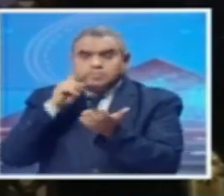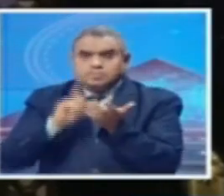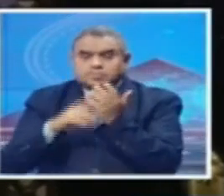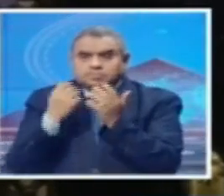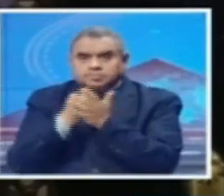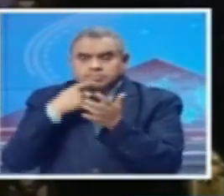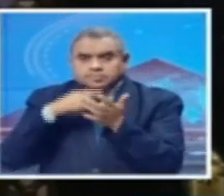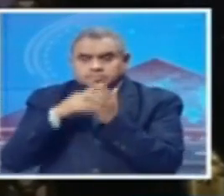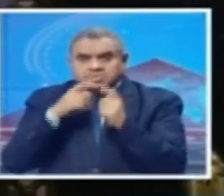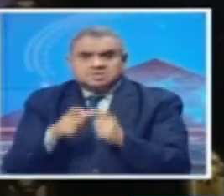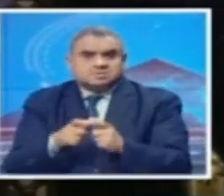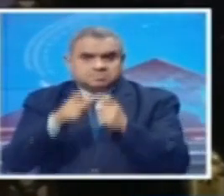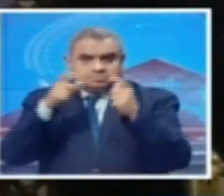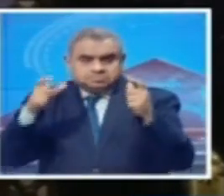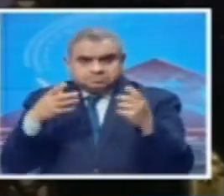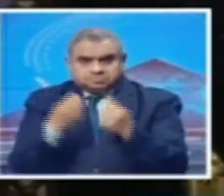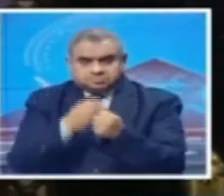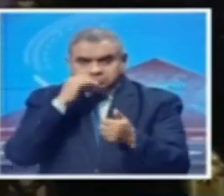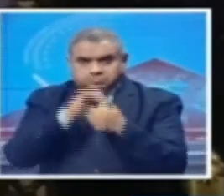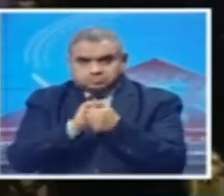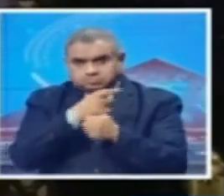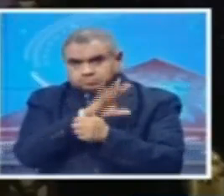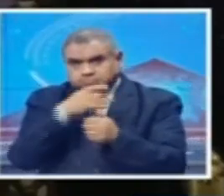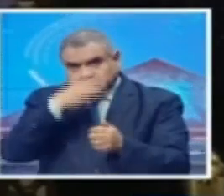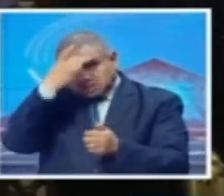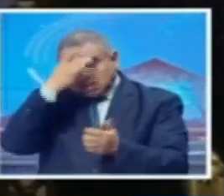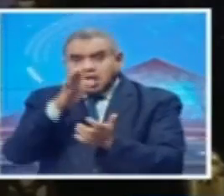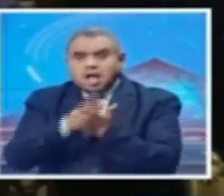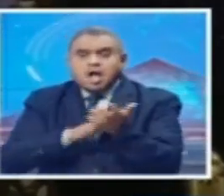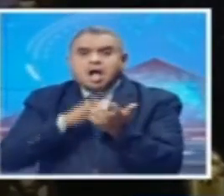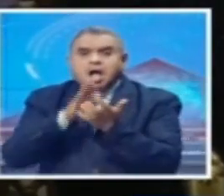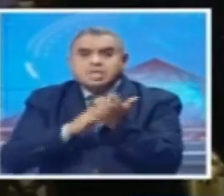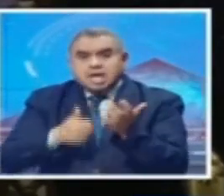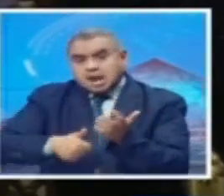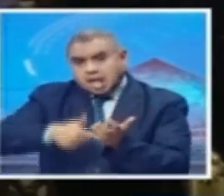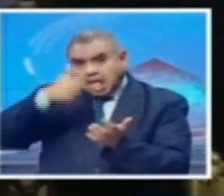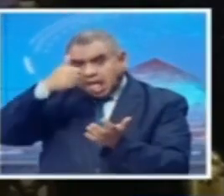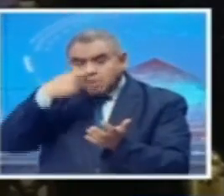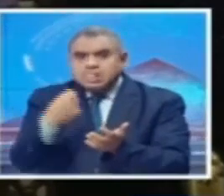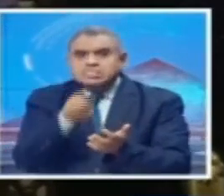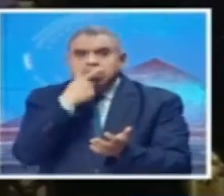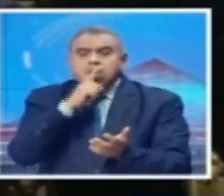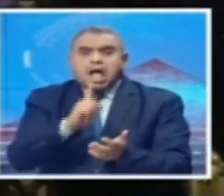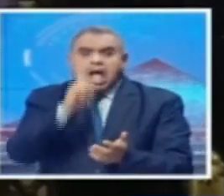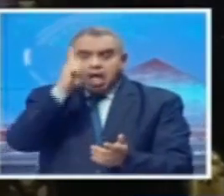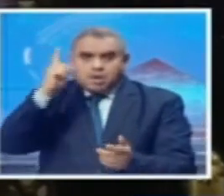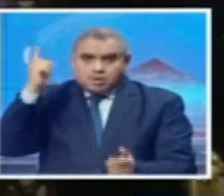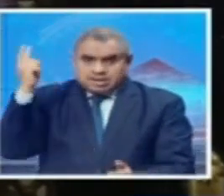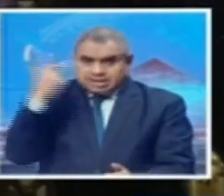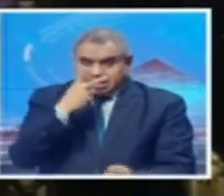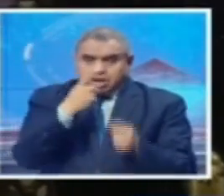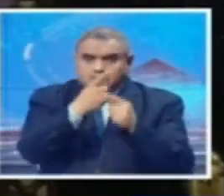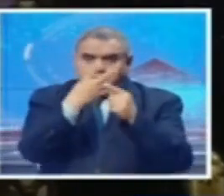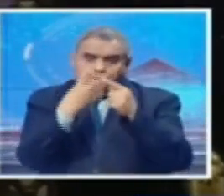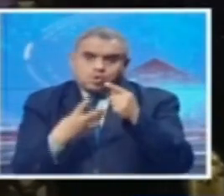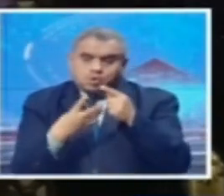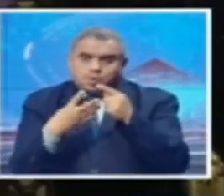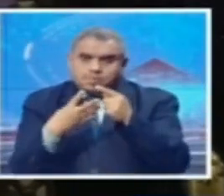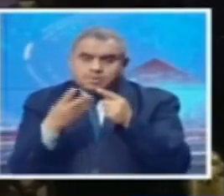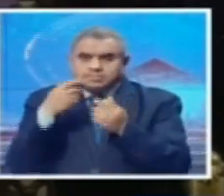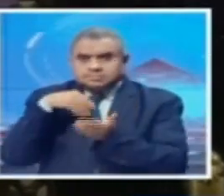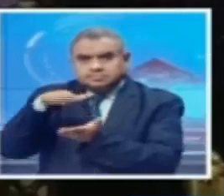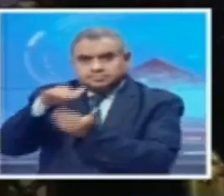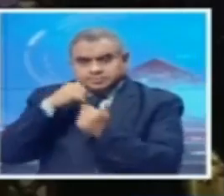هيغطوا كمية اكبر، يمكن يغطوا كل الامراض المزمنة تقريبا في مصر. بعديها في الربع الثاني هنتلقى في